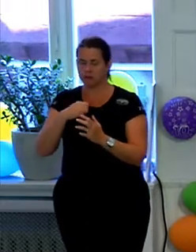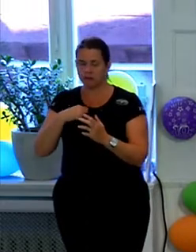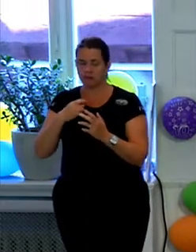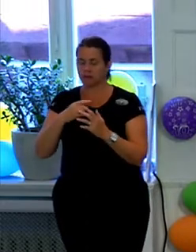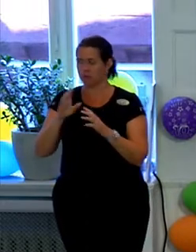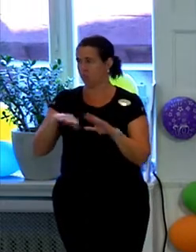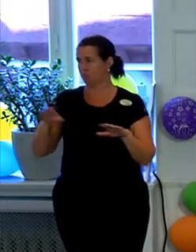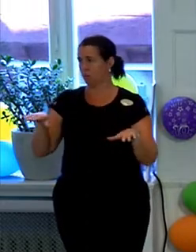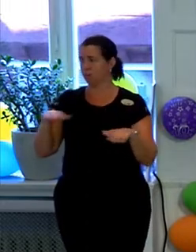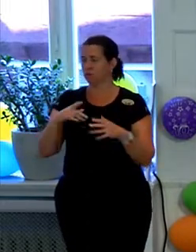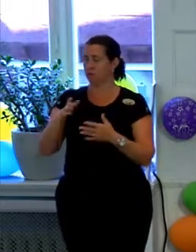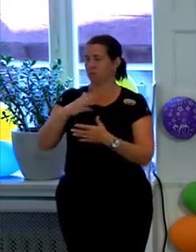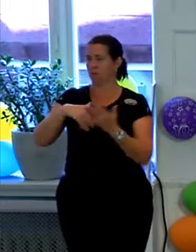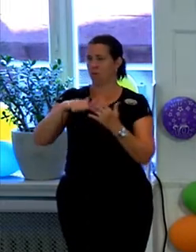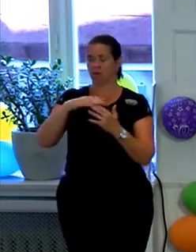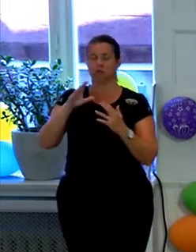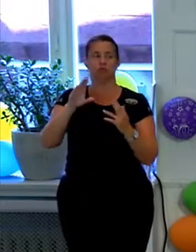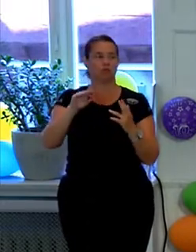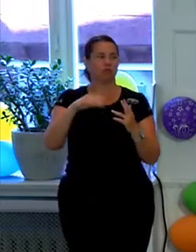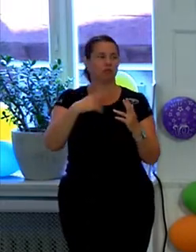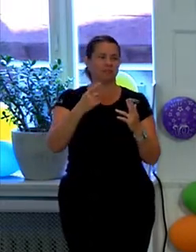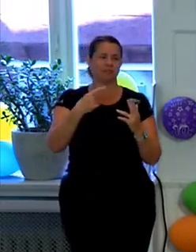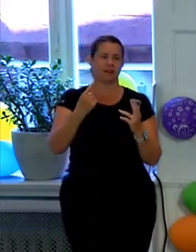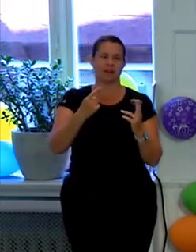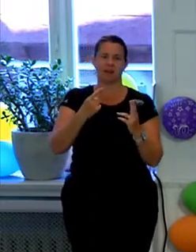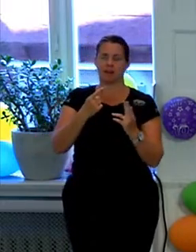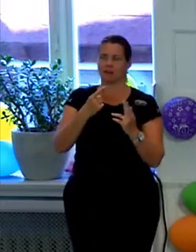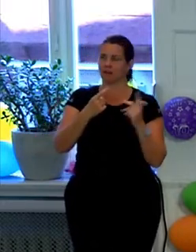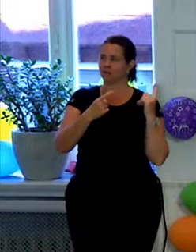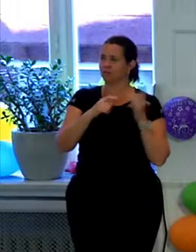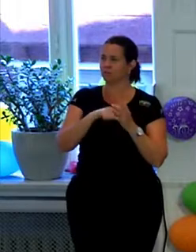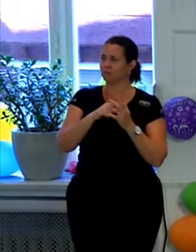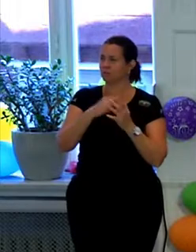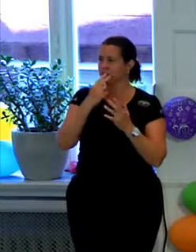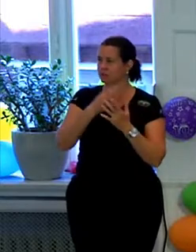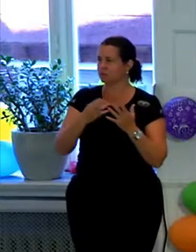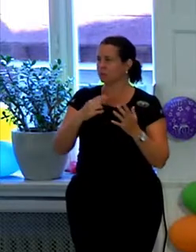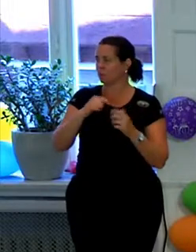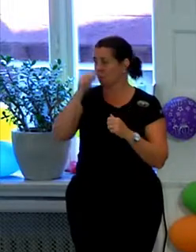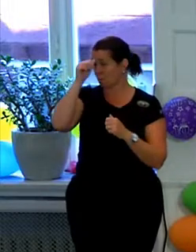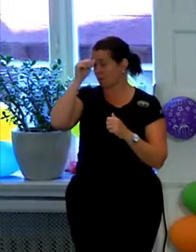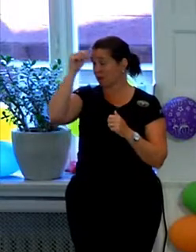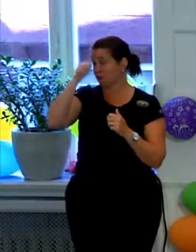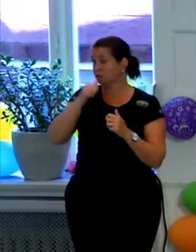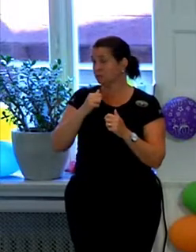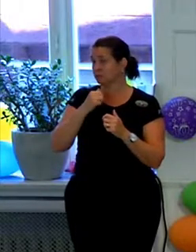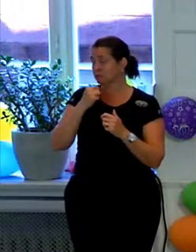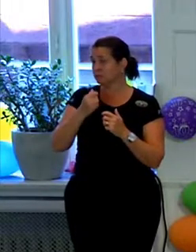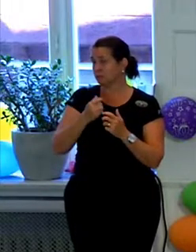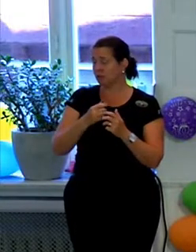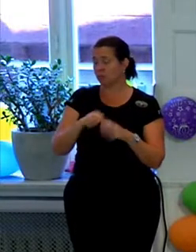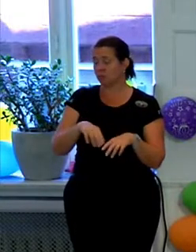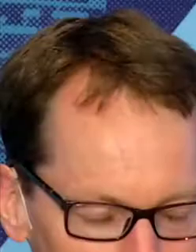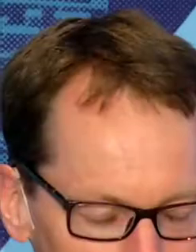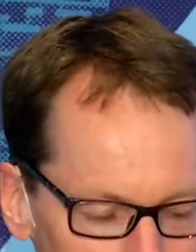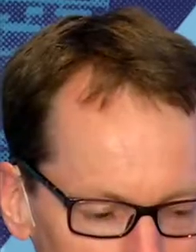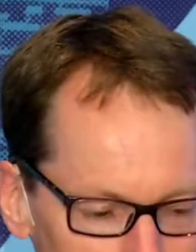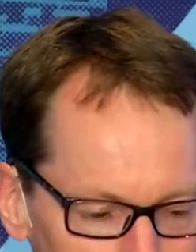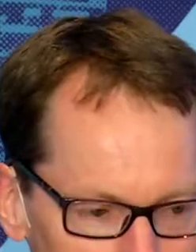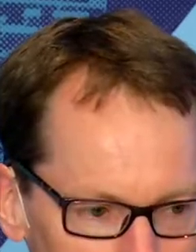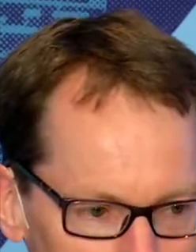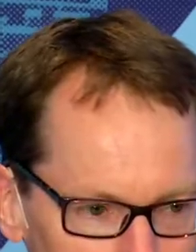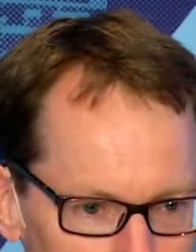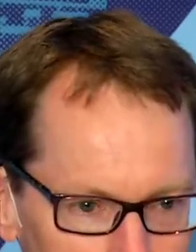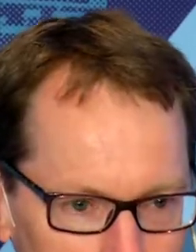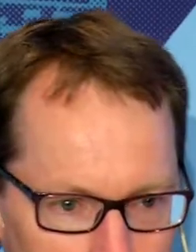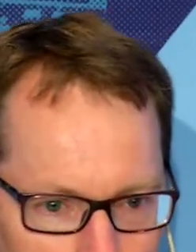alltså, det här är några inslag som speglar komplexiteten i den här frågan. Alltså, det är jättesvårt. Idag har vi inget rätt eller fel i hur det här ska lösas.